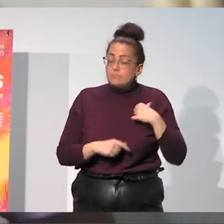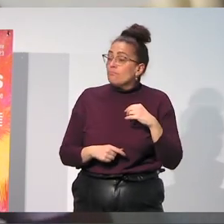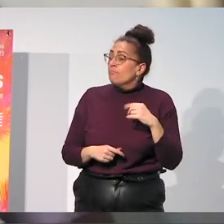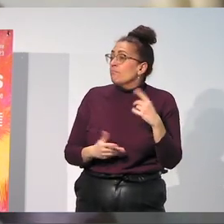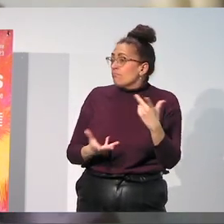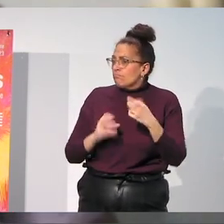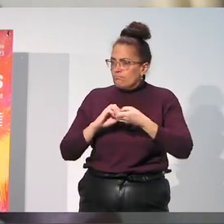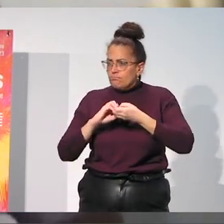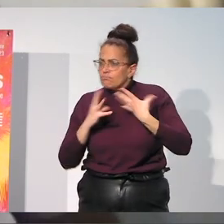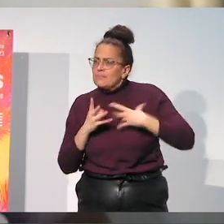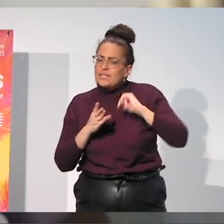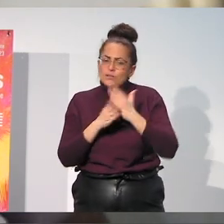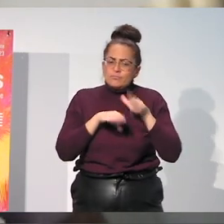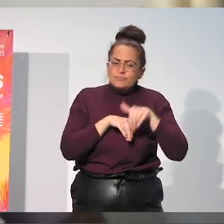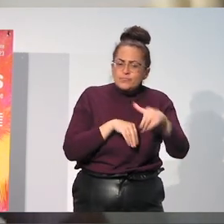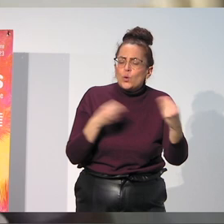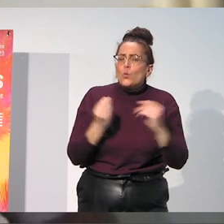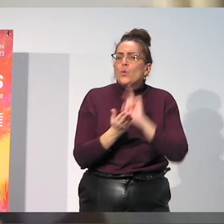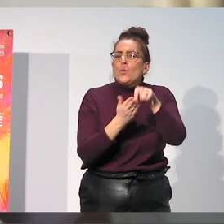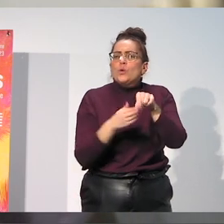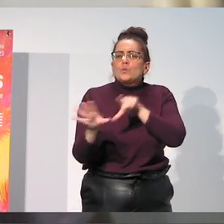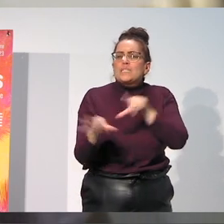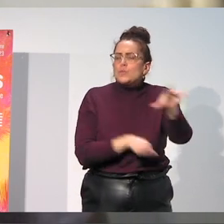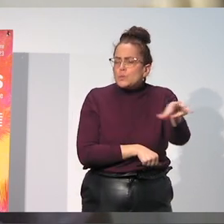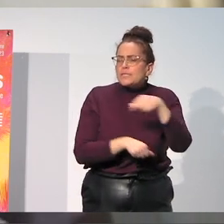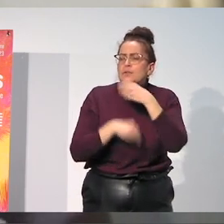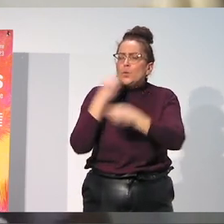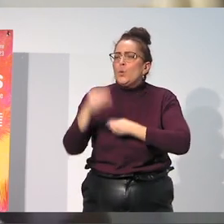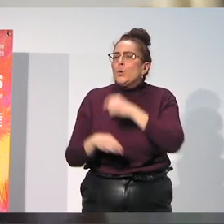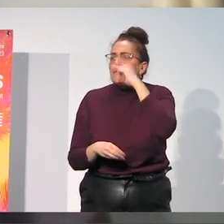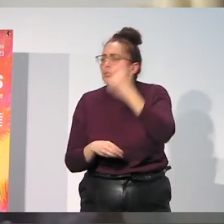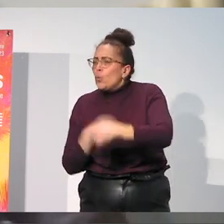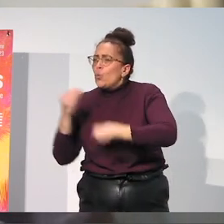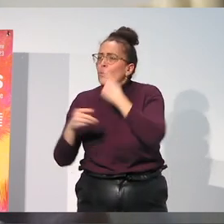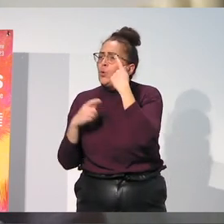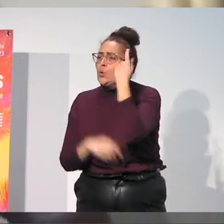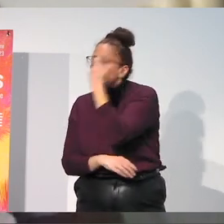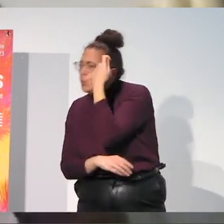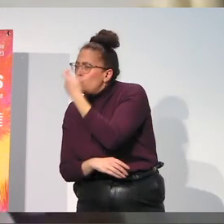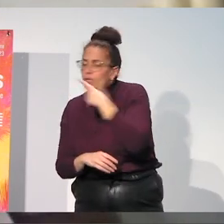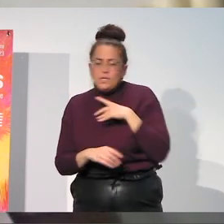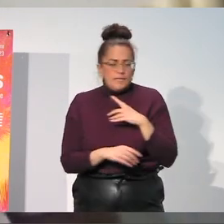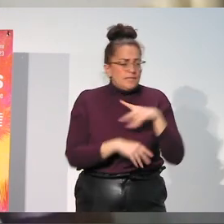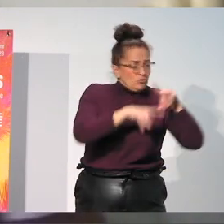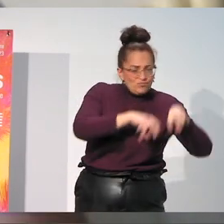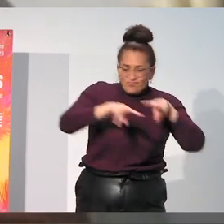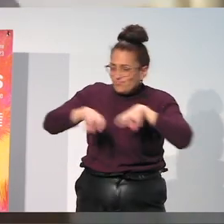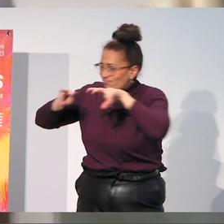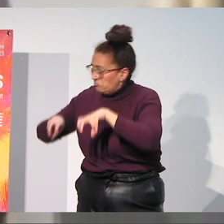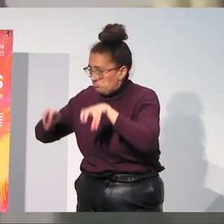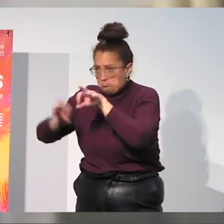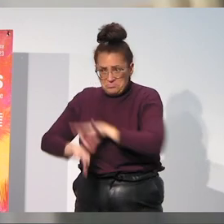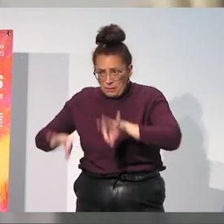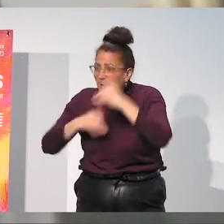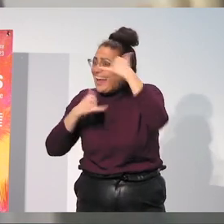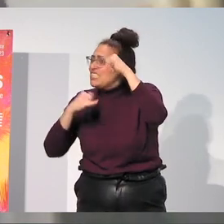sur Internet et dans les archives de Pierrefitte, de Dijon ou de Tours sur son passage algérien. Je suis donc allé à Aix-en-Provence, où il y a les